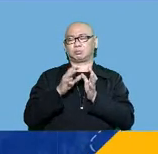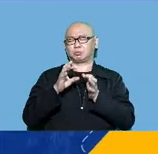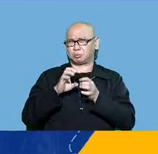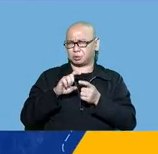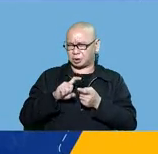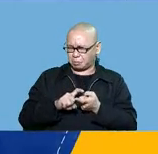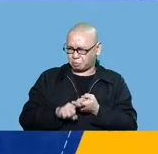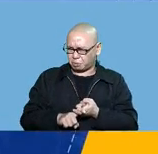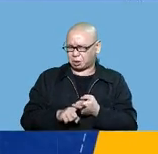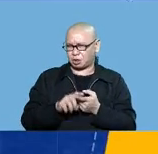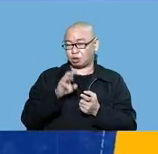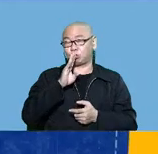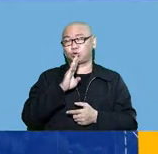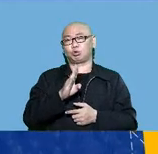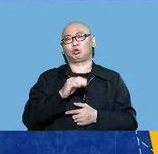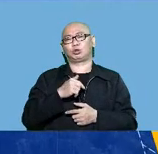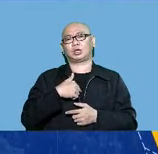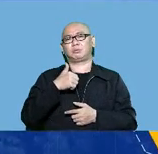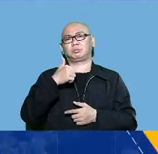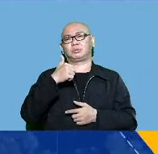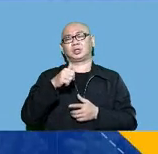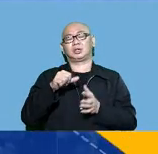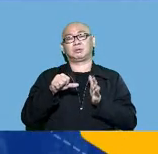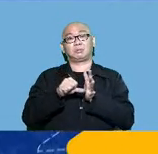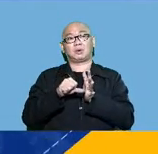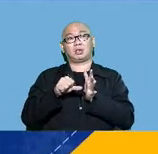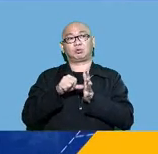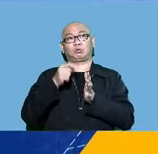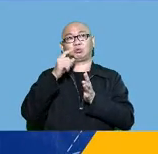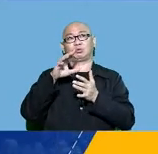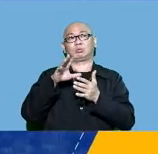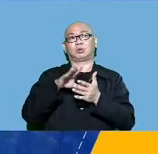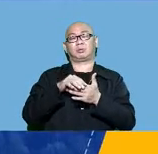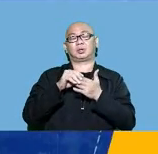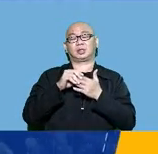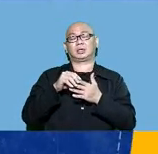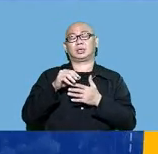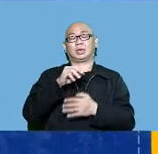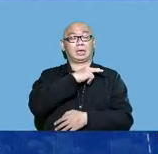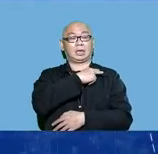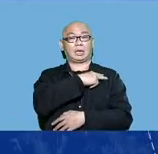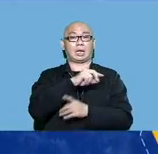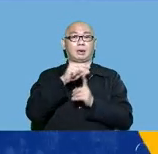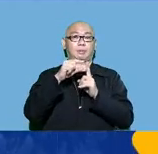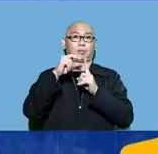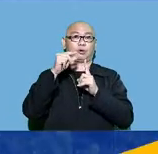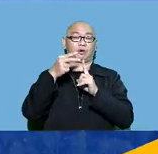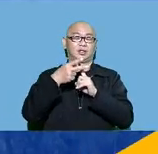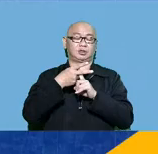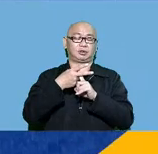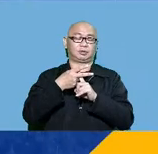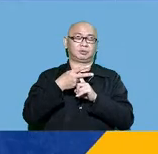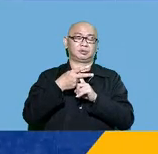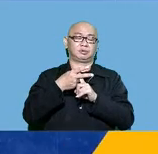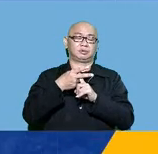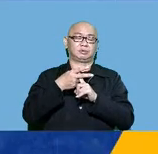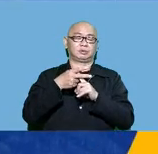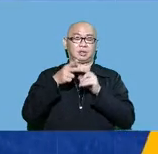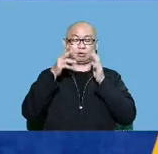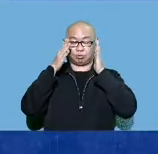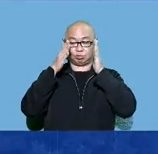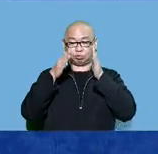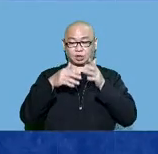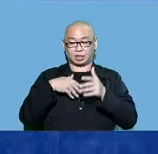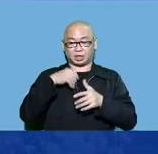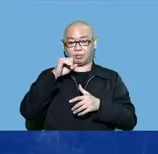sangat tulus dan saya bisa dibantu untuk bisa meraih gelar profesor. Yang secara khusus saya sampaikan